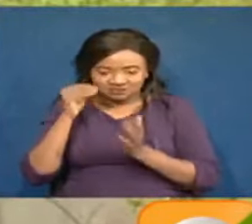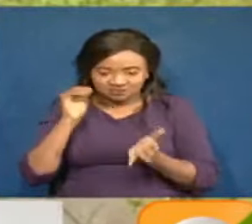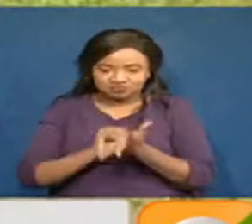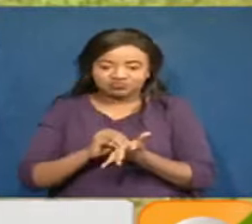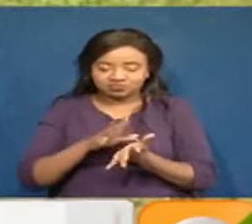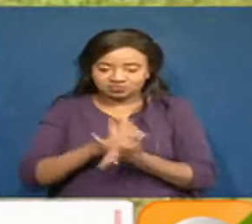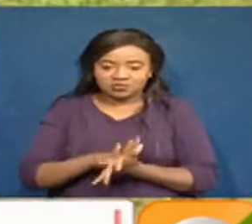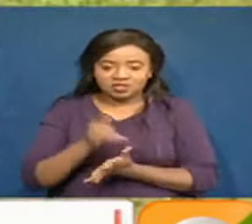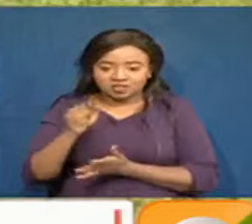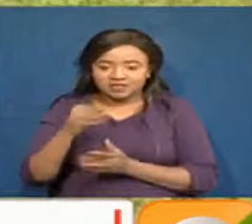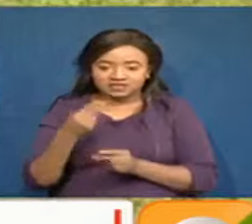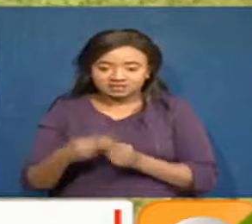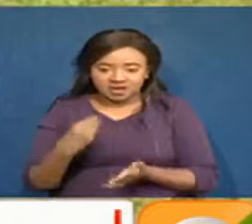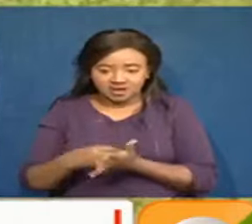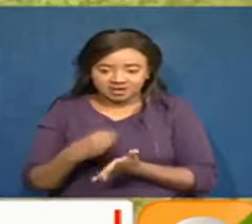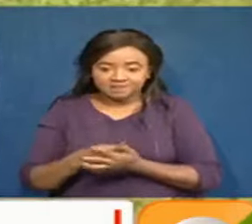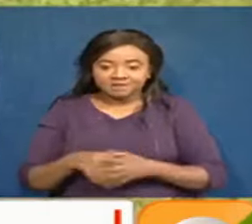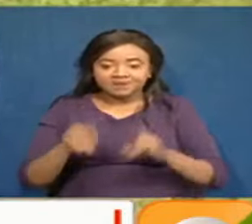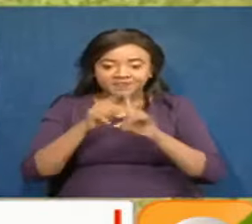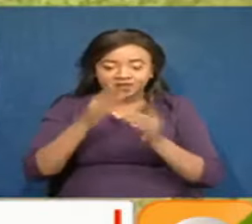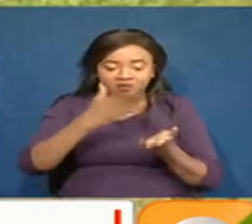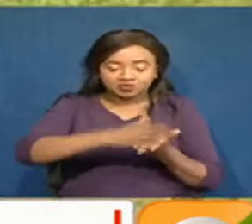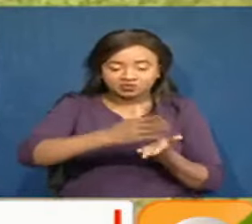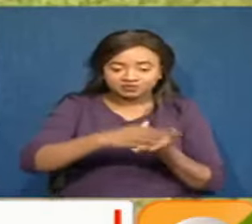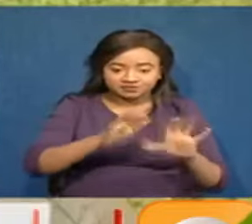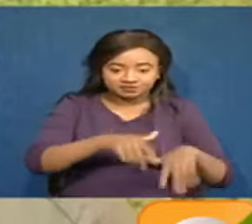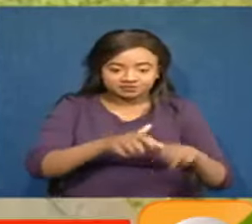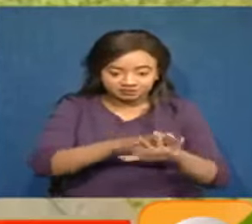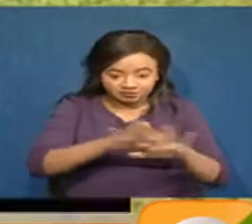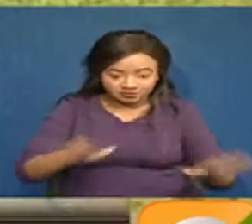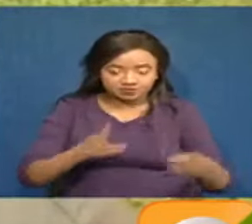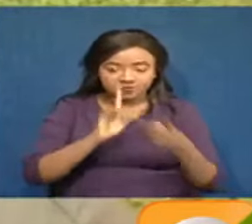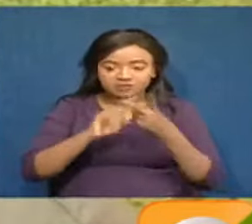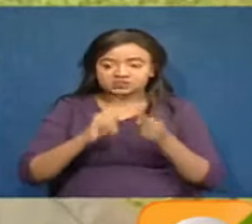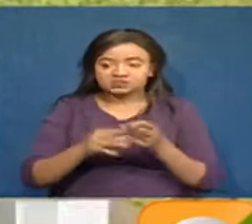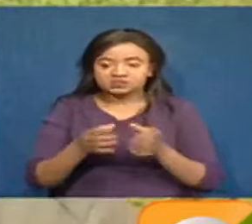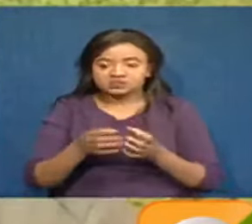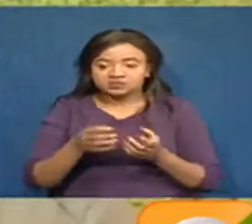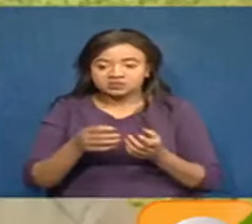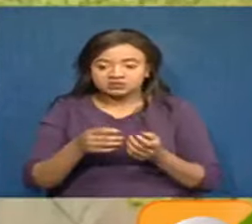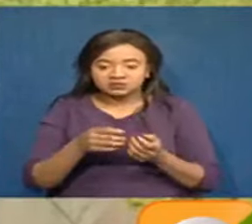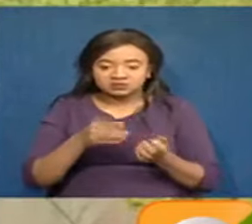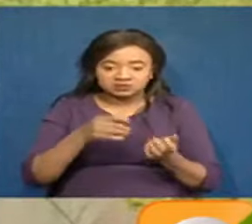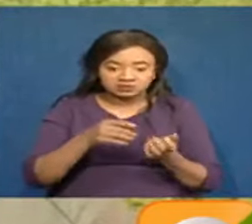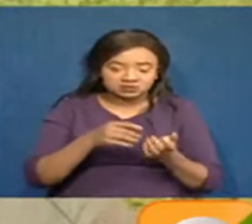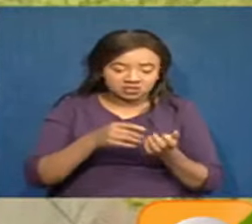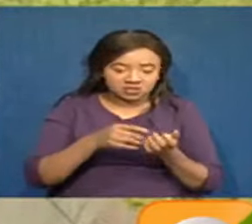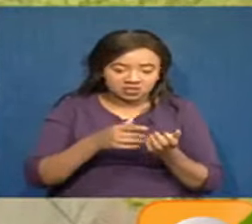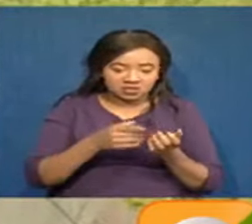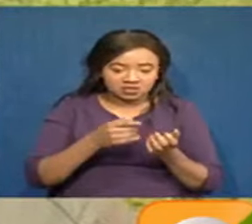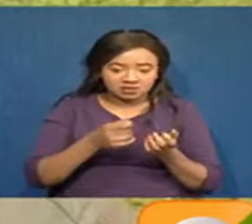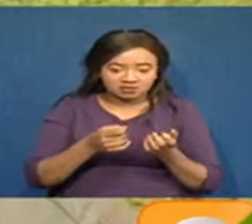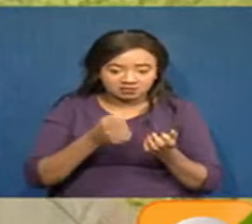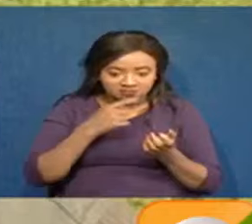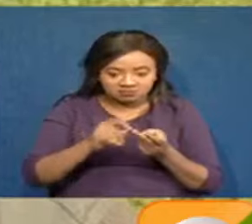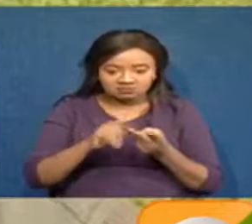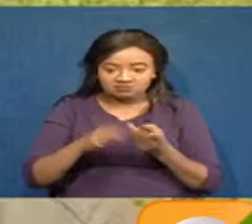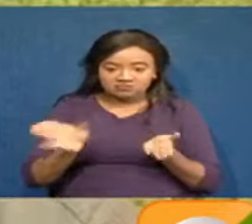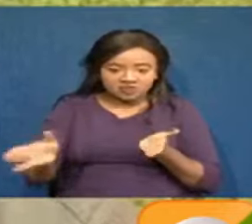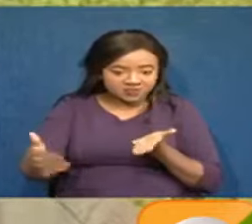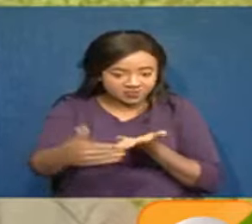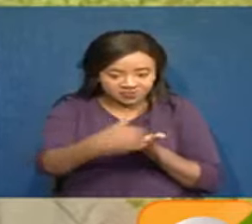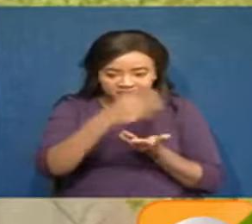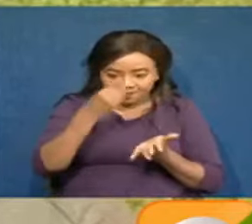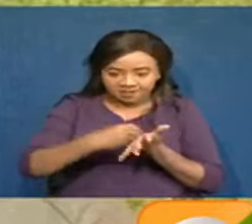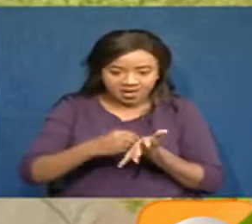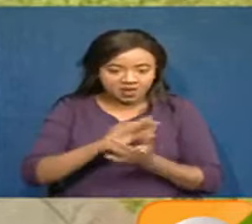kuanzia kukomboa shamba, leasing ya shamba, kulima mbegu, madawa, hiyo gharama yote ya kuvuna,